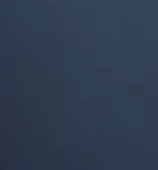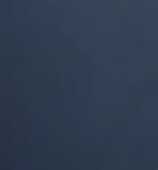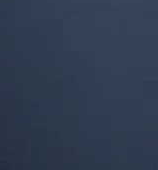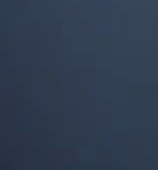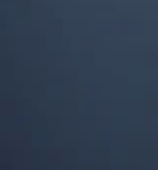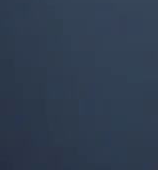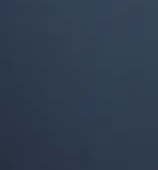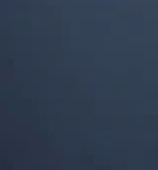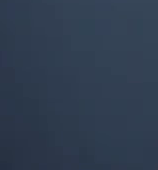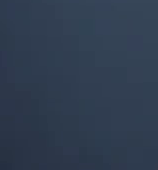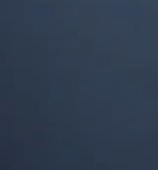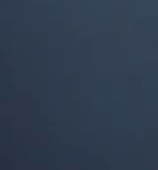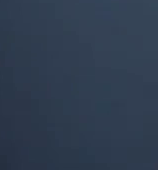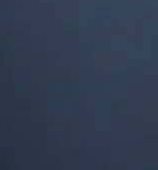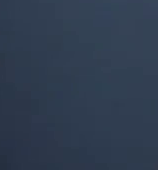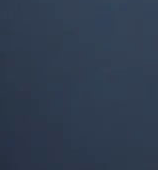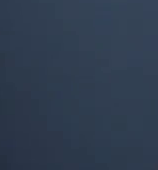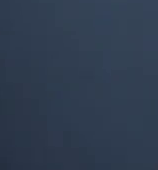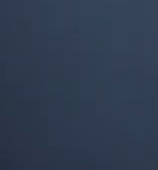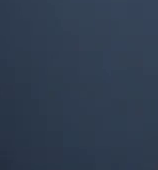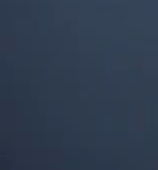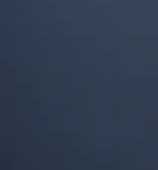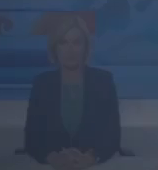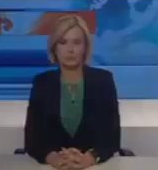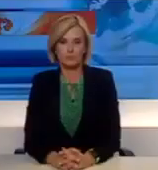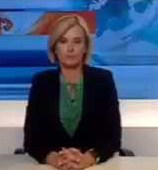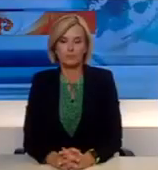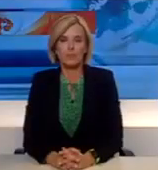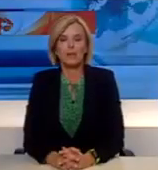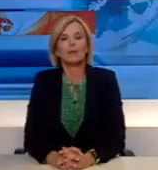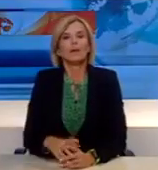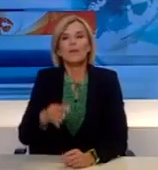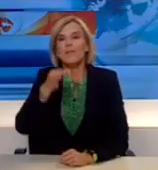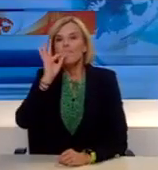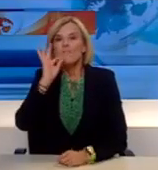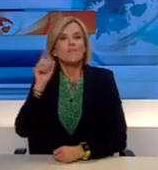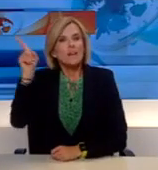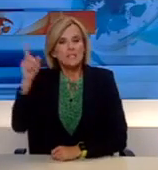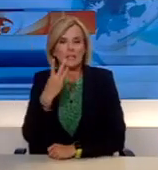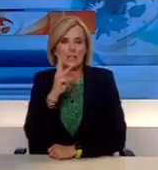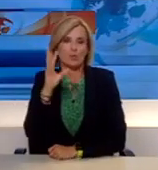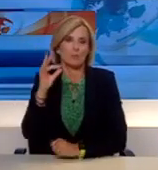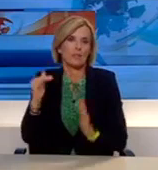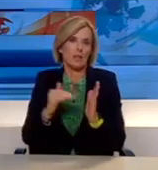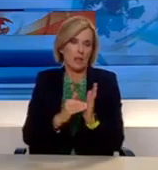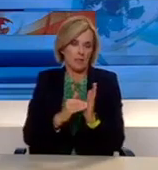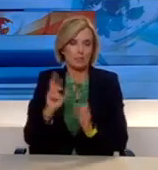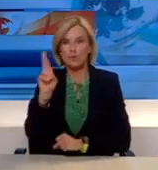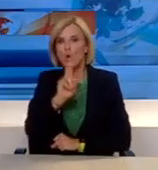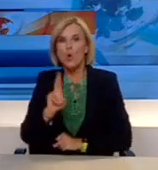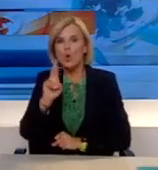Πολιτείες, ξεπέρασαν το 1.660.000, Βραζιλία, 350.000 περίπου,